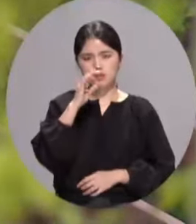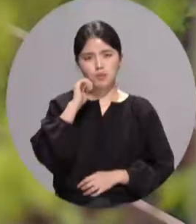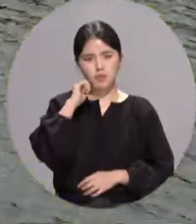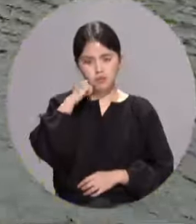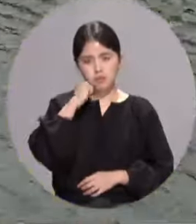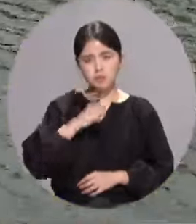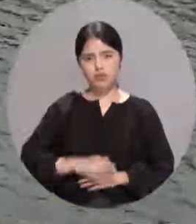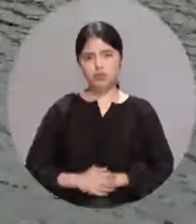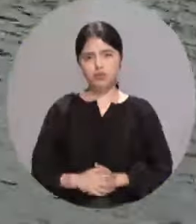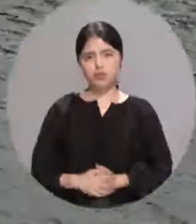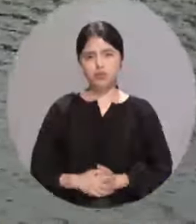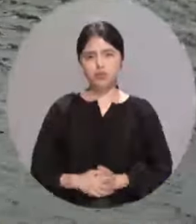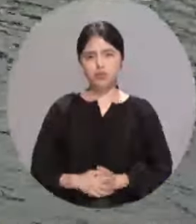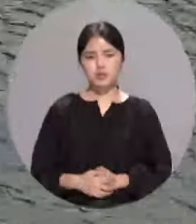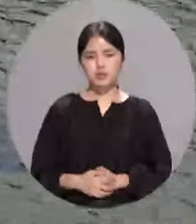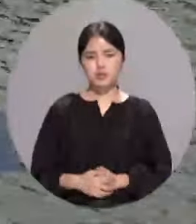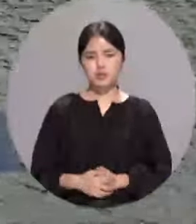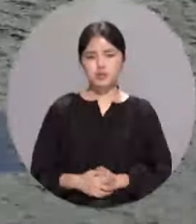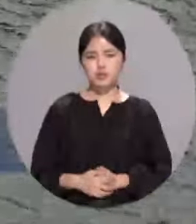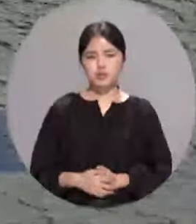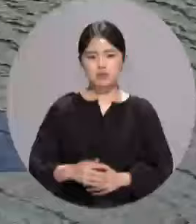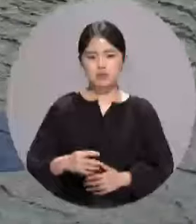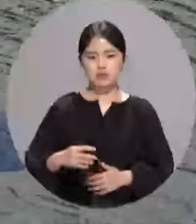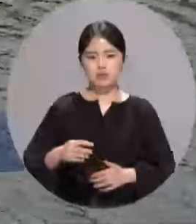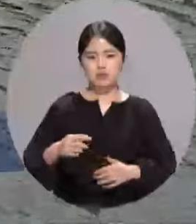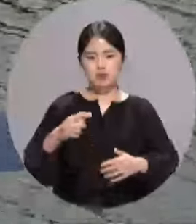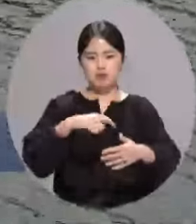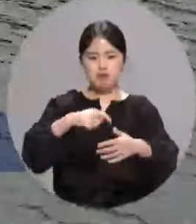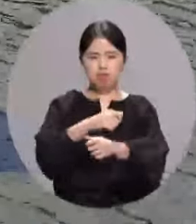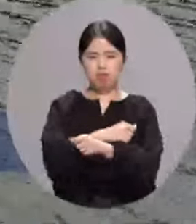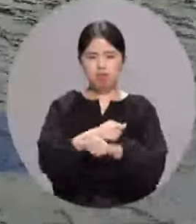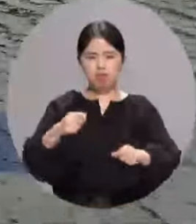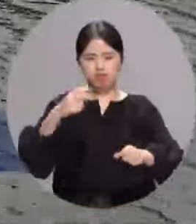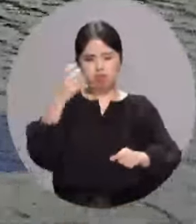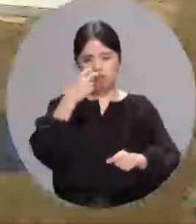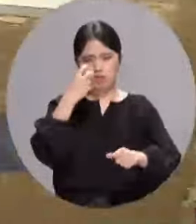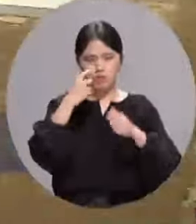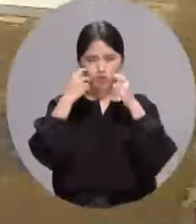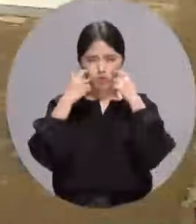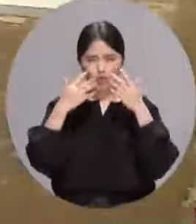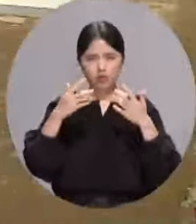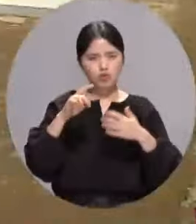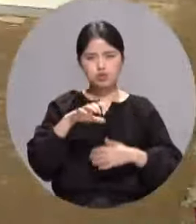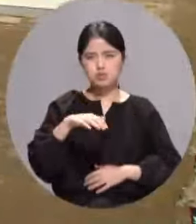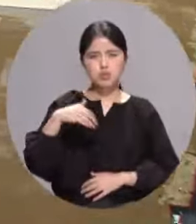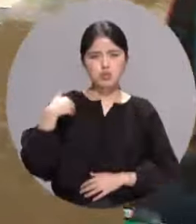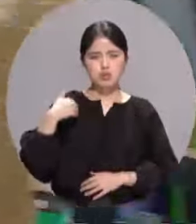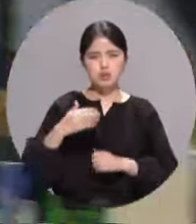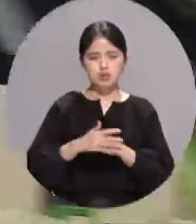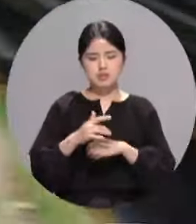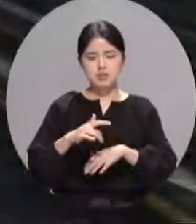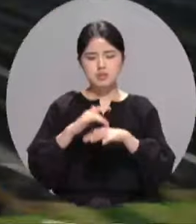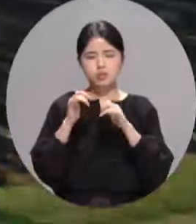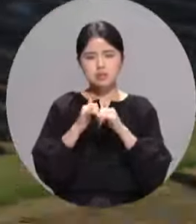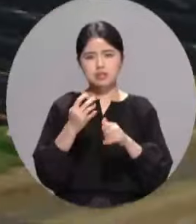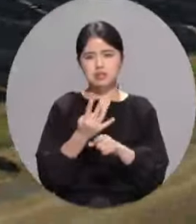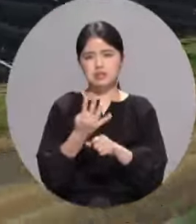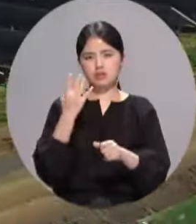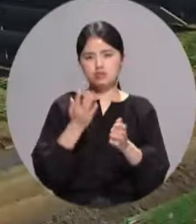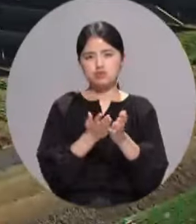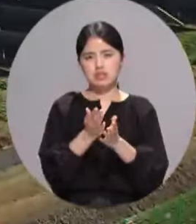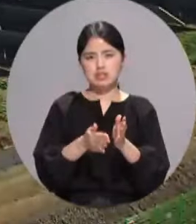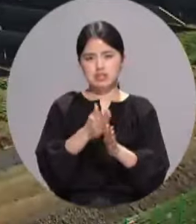있습니다 저데 수색을 해야 되니까 치를 올라가지고 우리가 실종자는 4년 전 군산시가